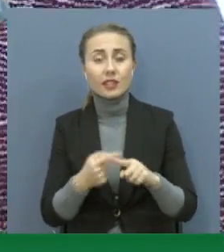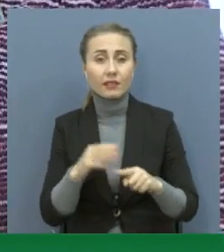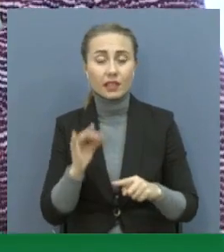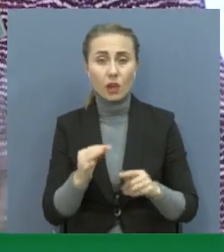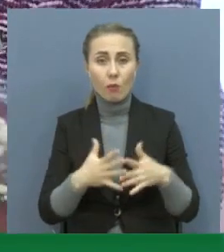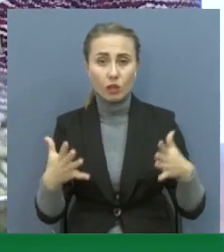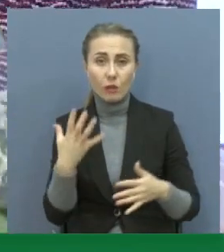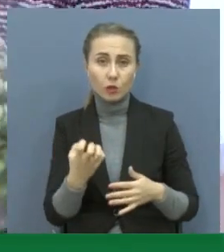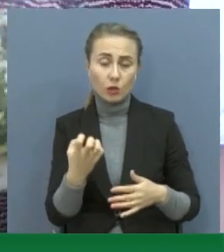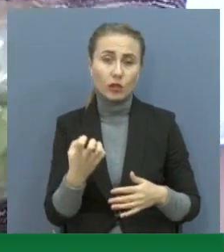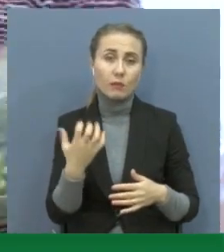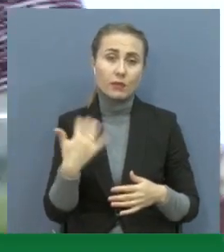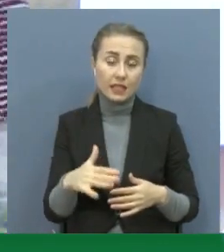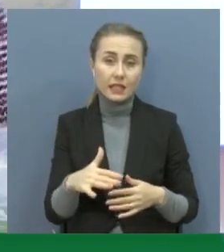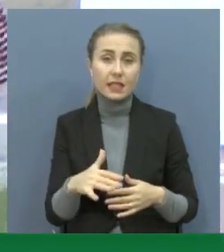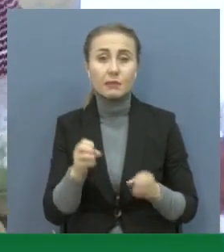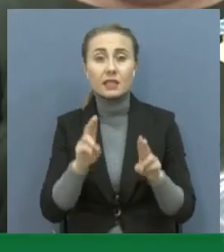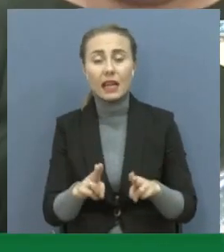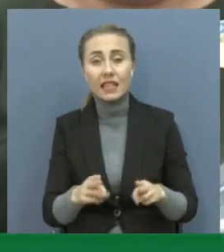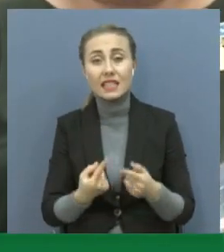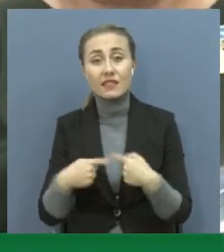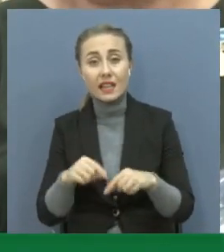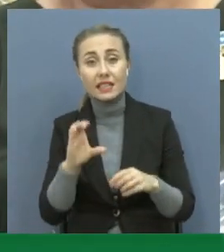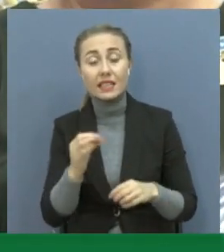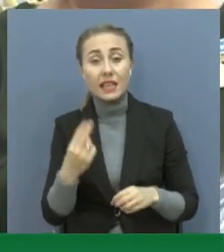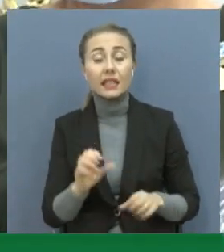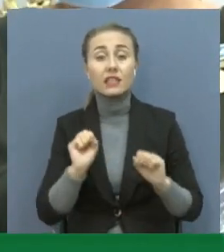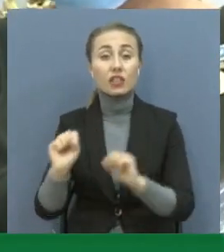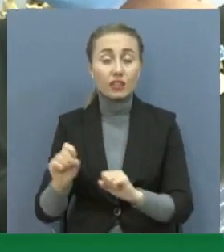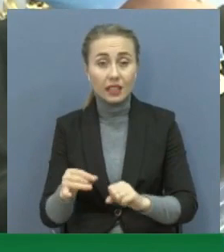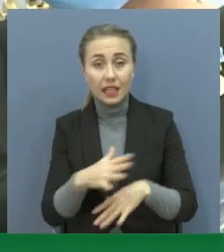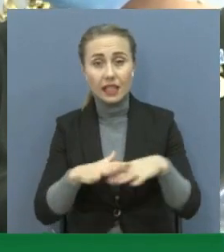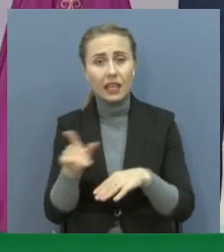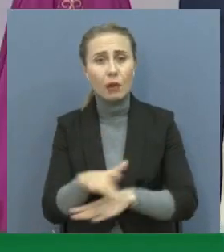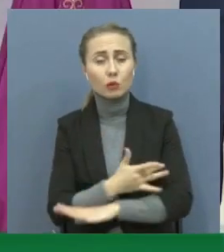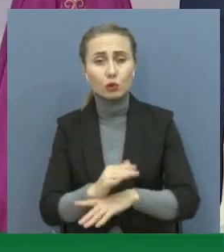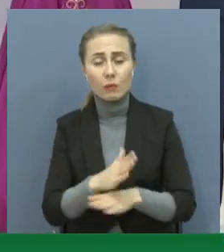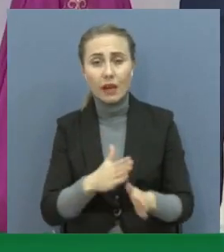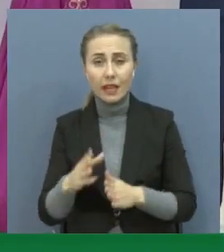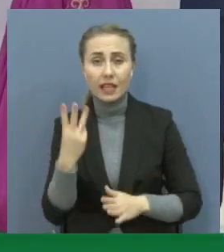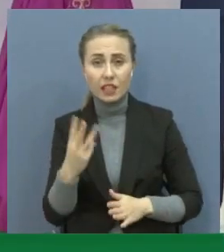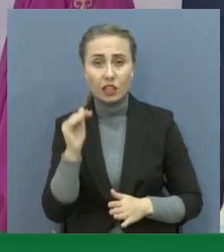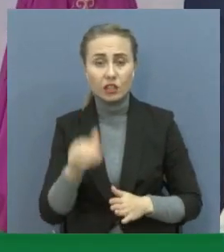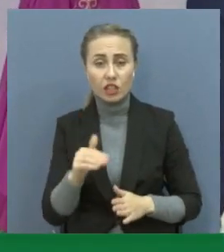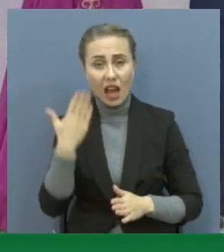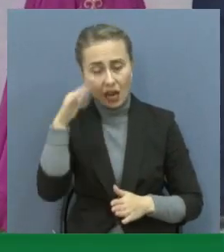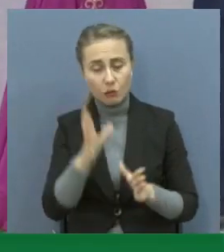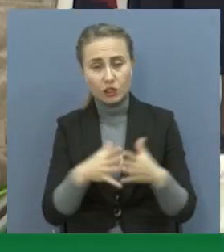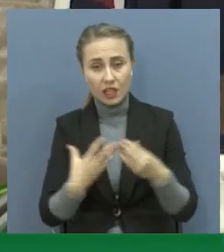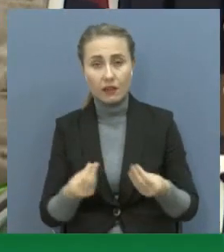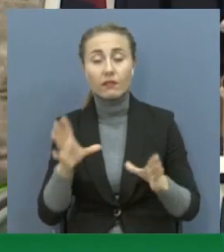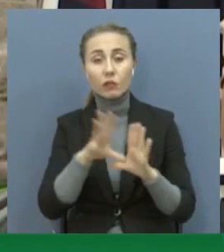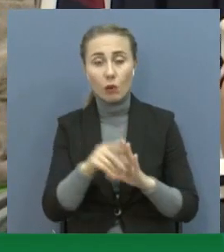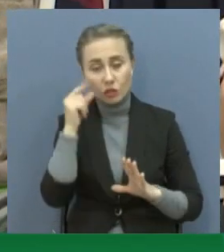более 550 специалистов сферы социальной защиты населения. Они обслуживают порядка 3000 акмолинских семей, в том